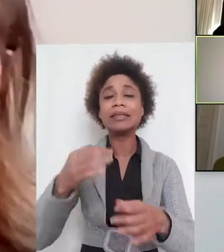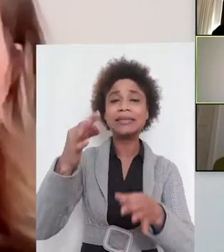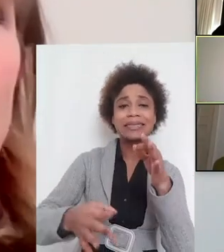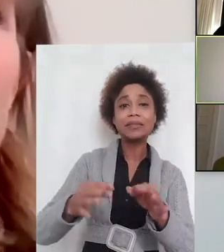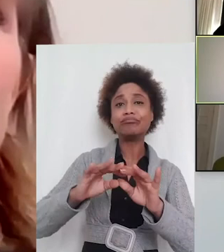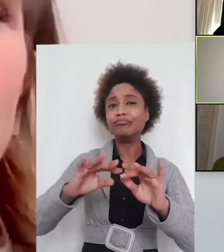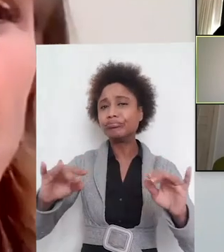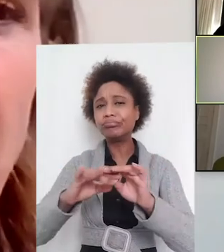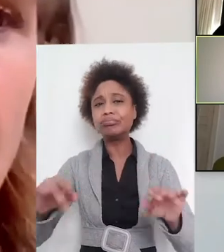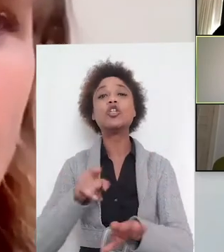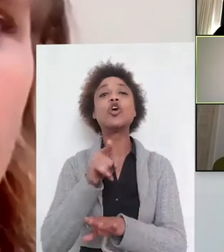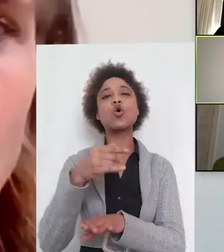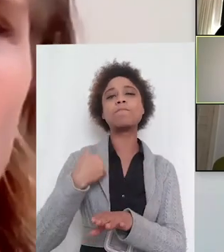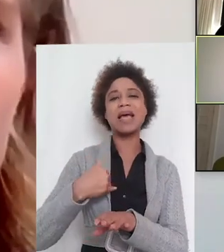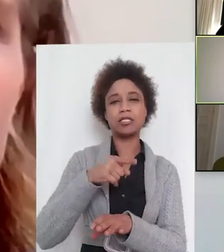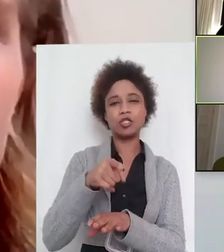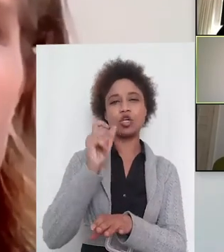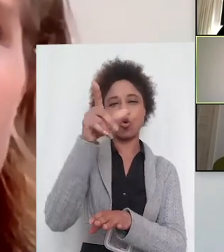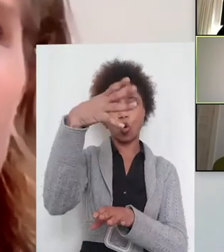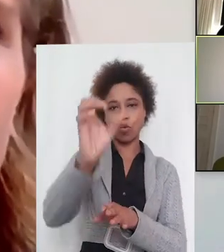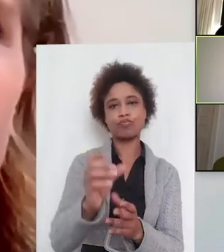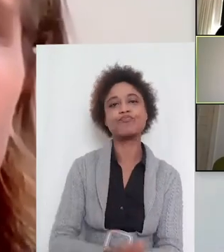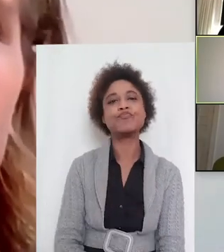getest, is allemaal door mensen uit de doelgroep.